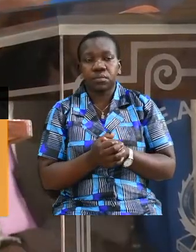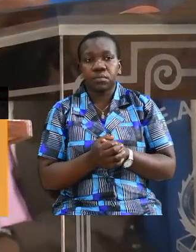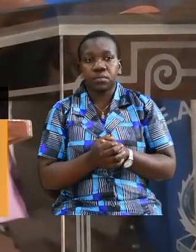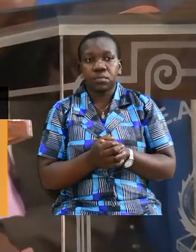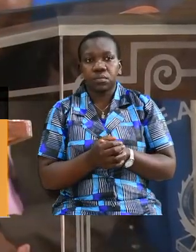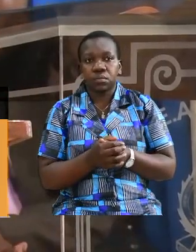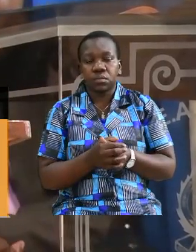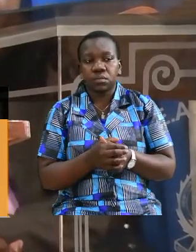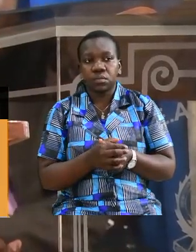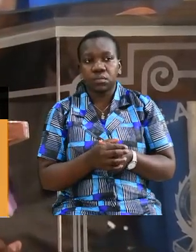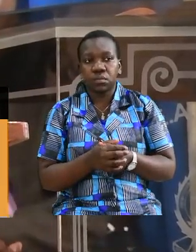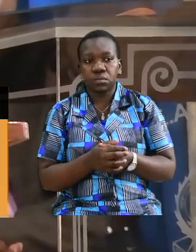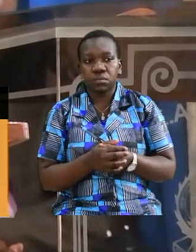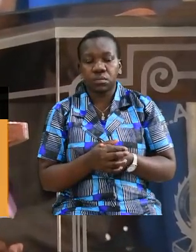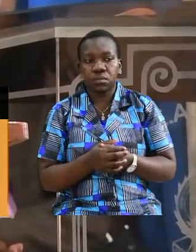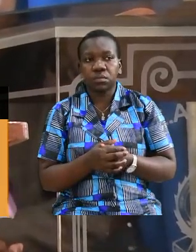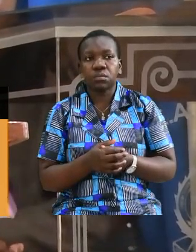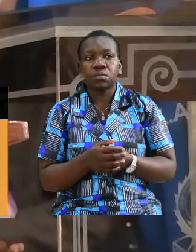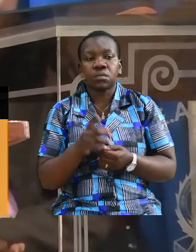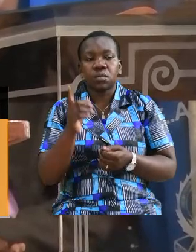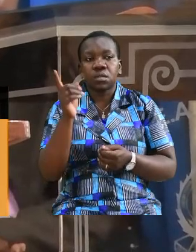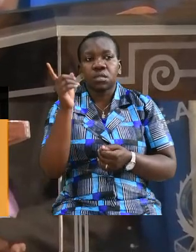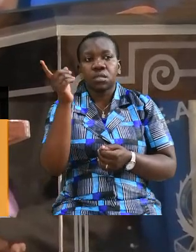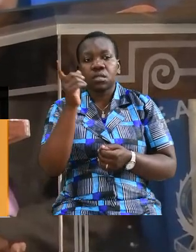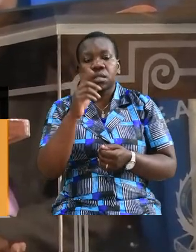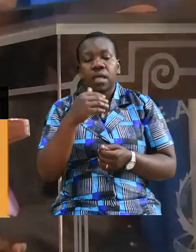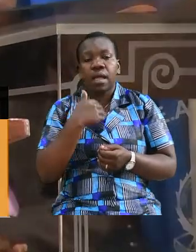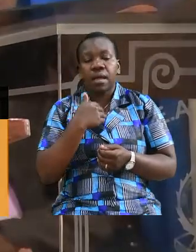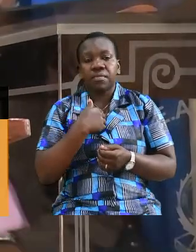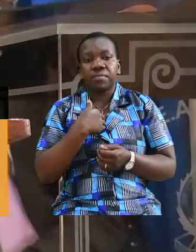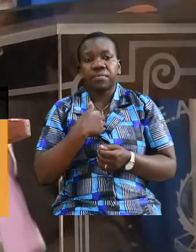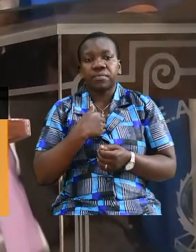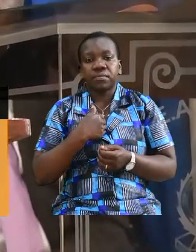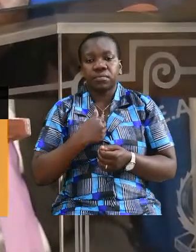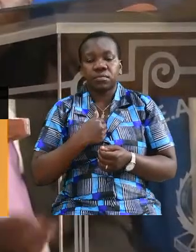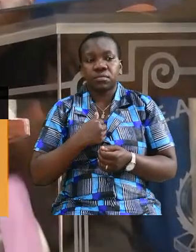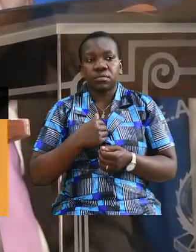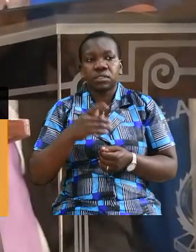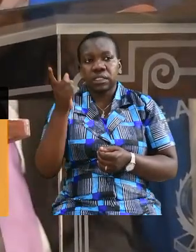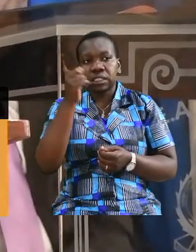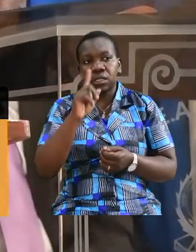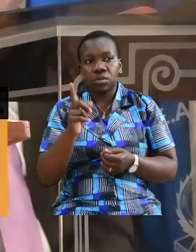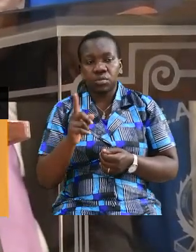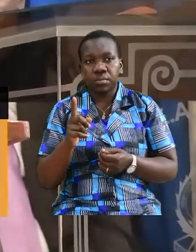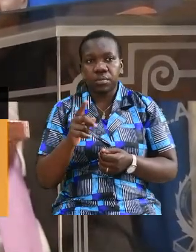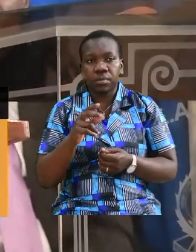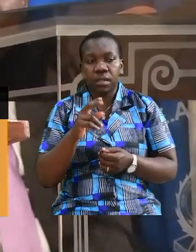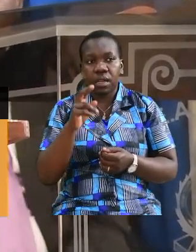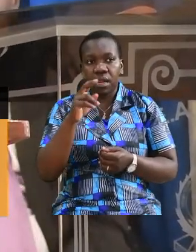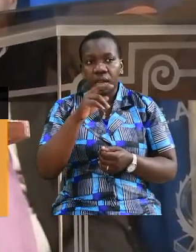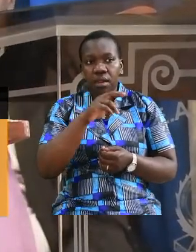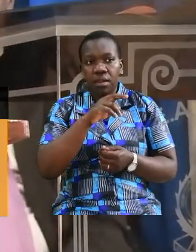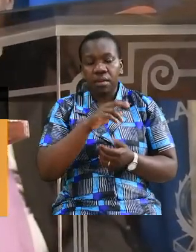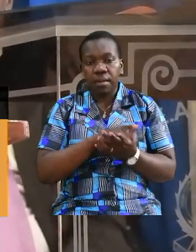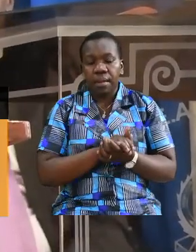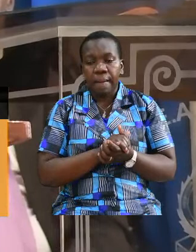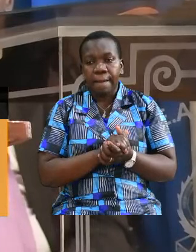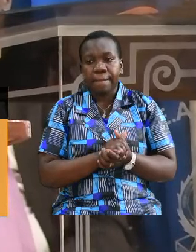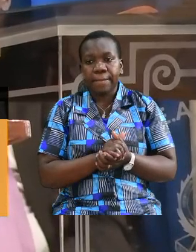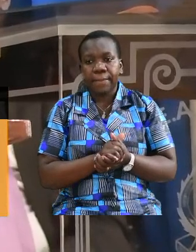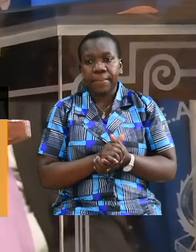Nairobi Central Presbytery. Tutaisoma